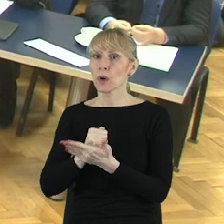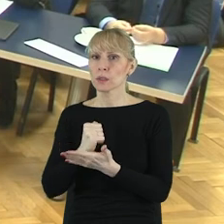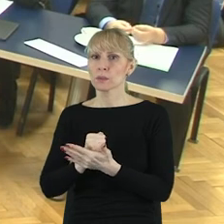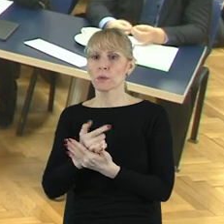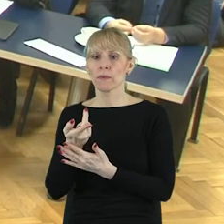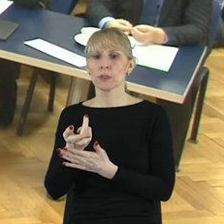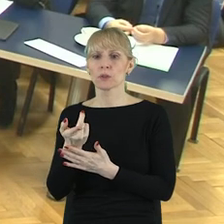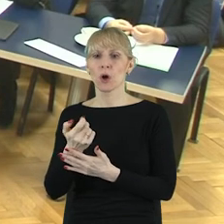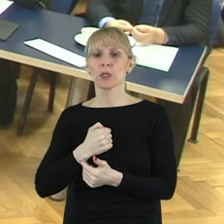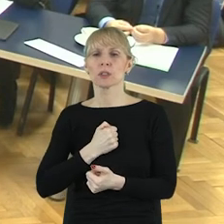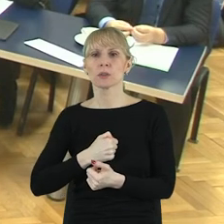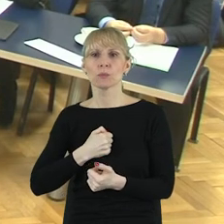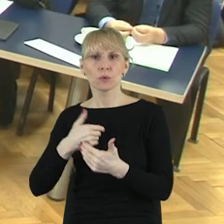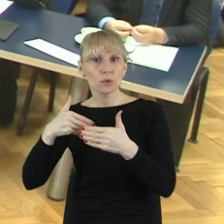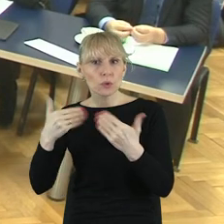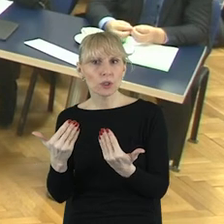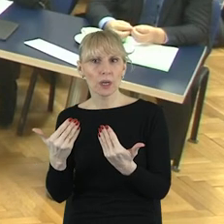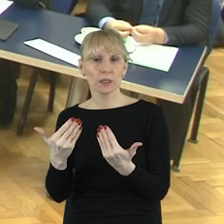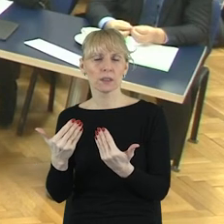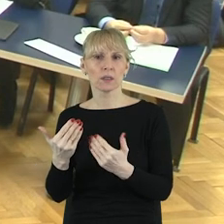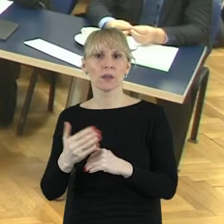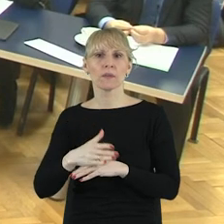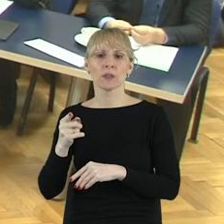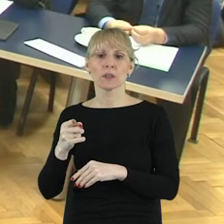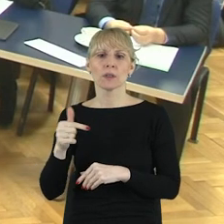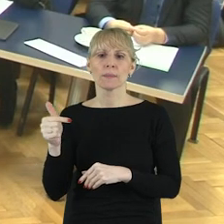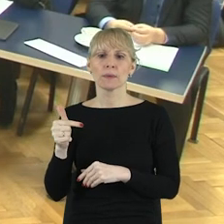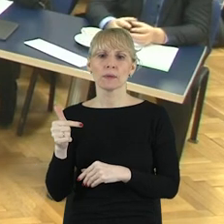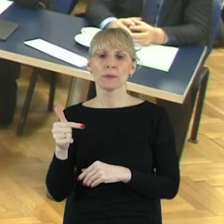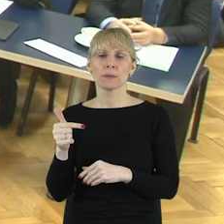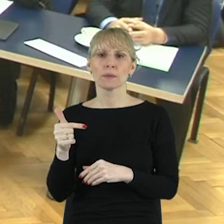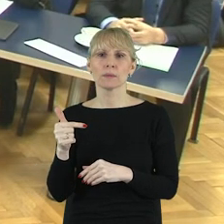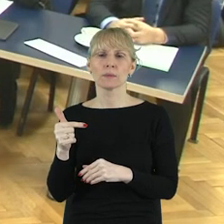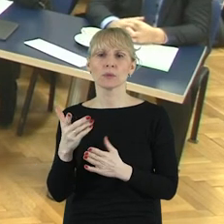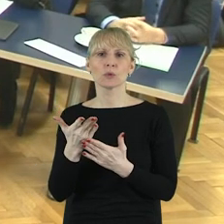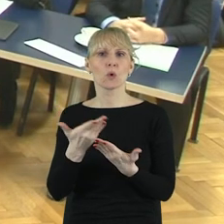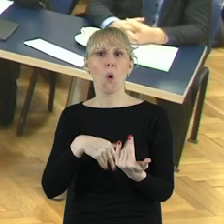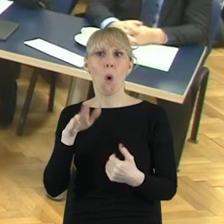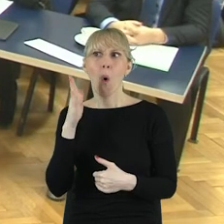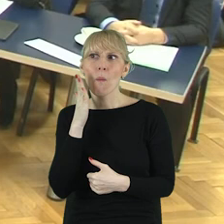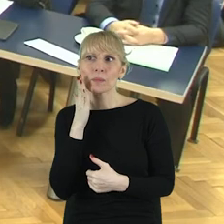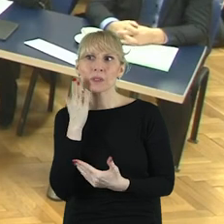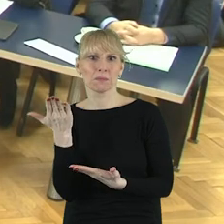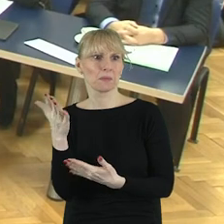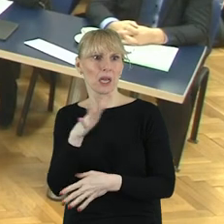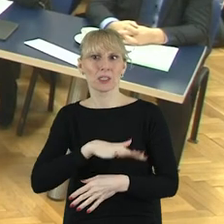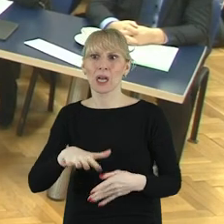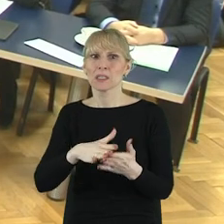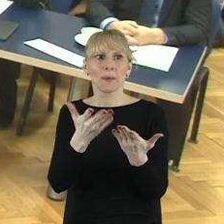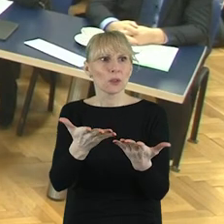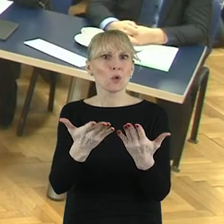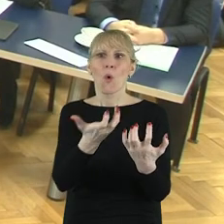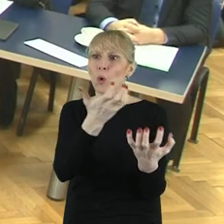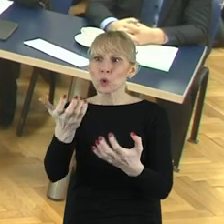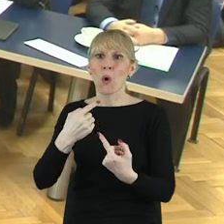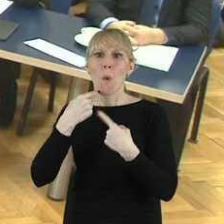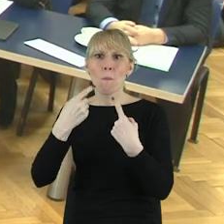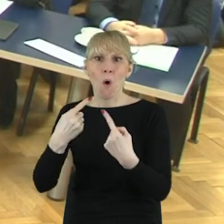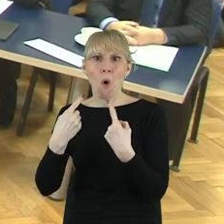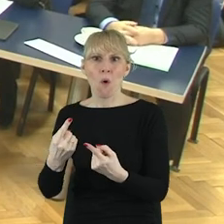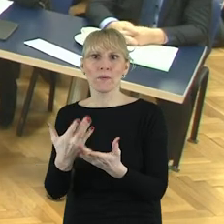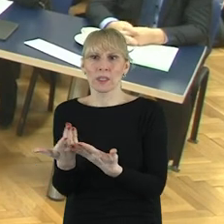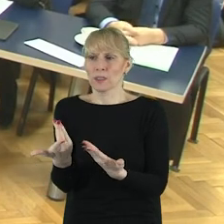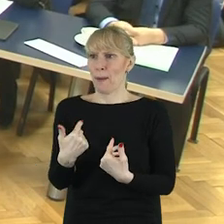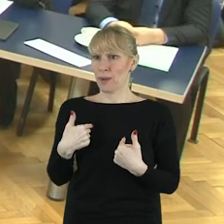zamykamy przed mieszkańcami, którzy chcą zabrać głos w sprawach, które ich bolą. To nie jest